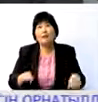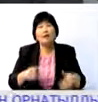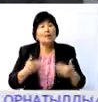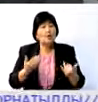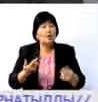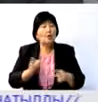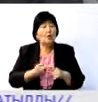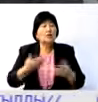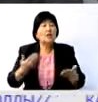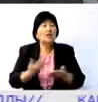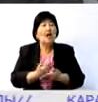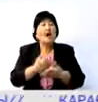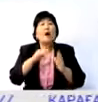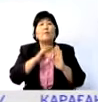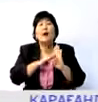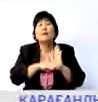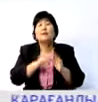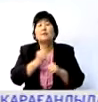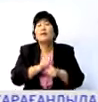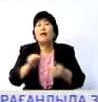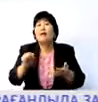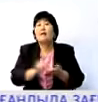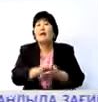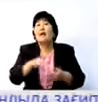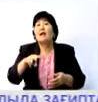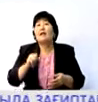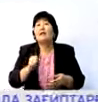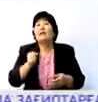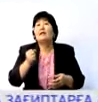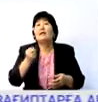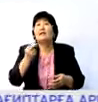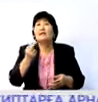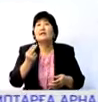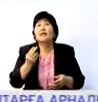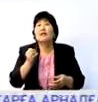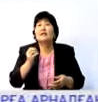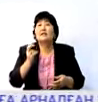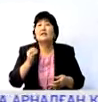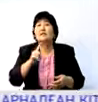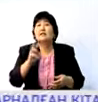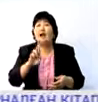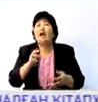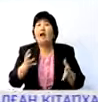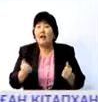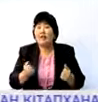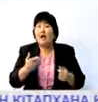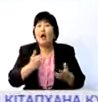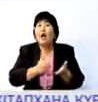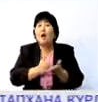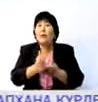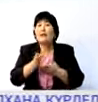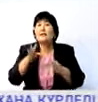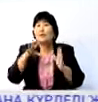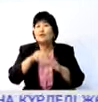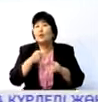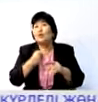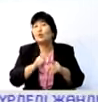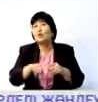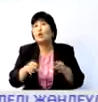жаңа бағдарламаны жасағанда оған лицензия талмайды. Бағыт бойынша лицензия алады. Ал бағыттың ішінде, оның